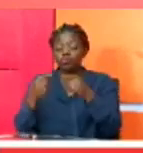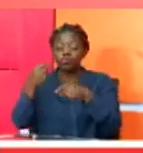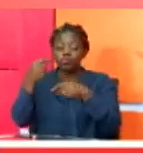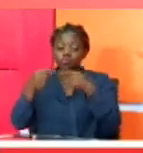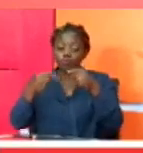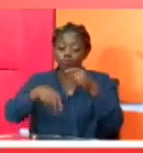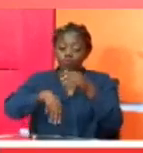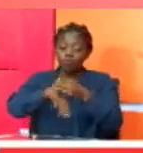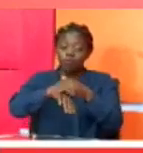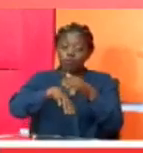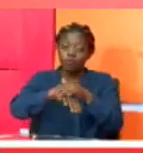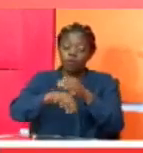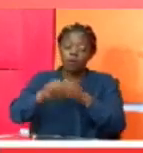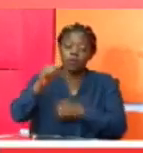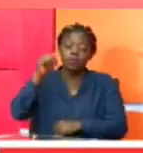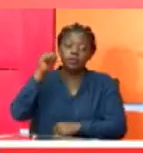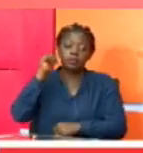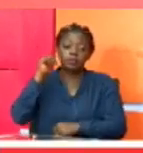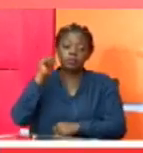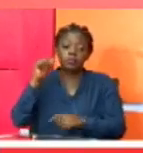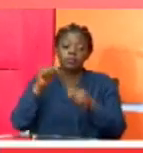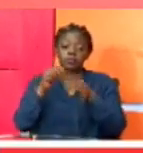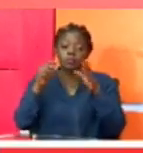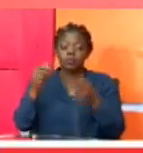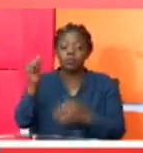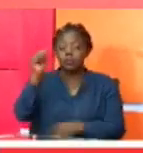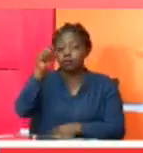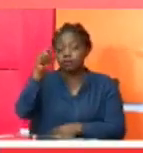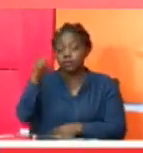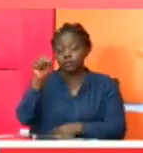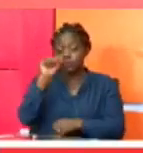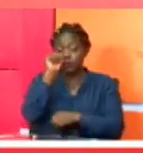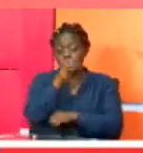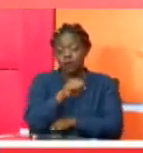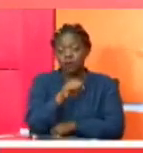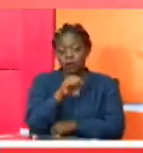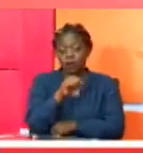gizannyibwa olunaku olw'eggulo era nga Club ya Tottenham Hotspur yakubye Southampton egolo z'abadde.